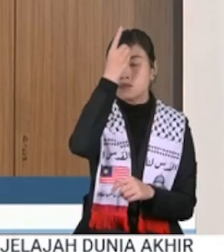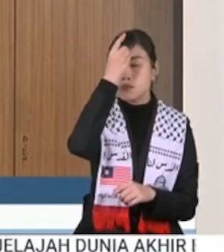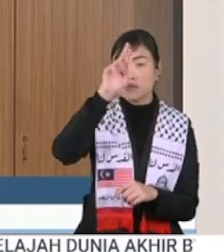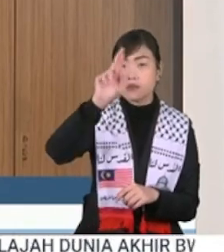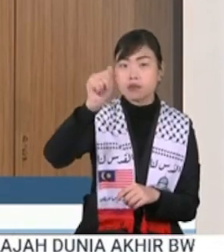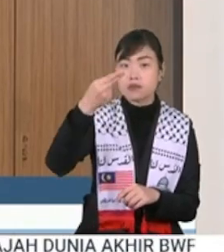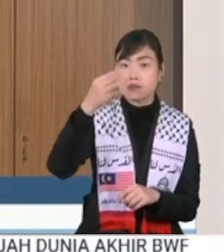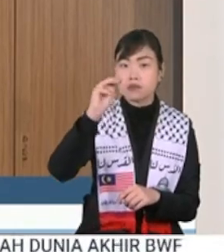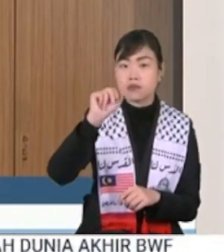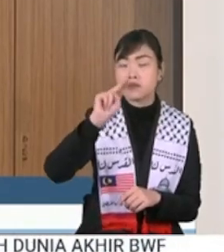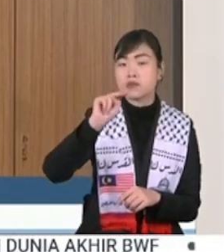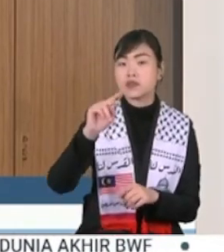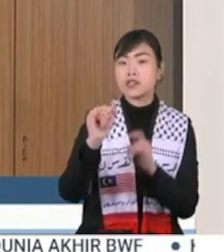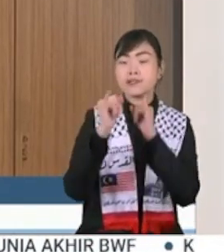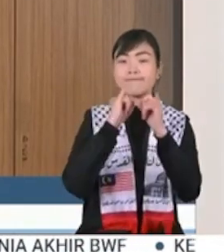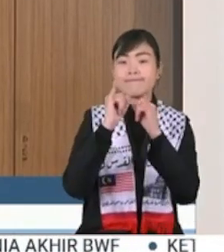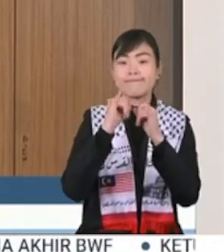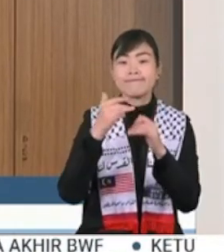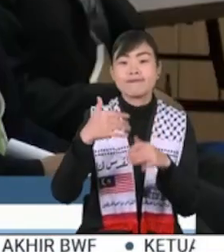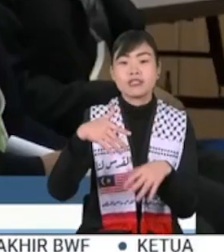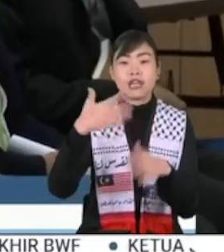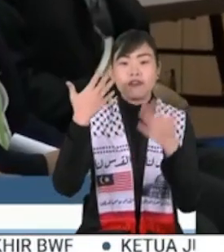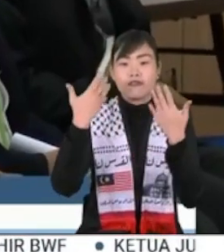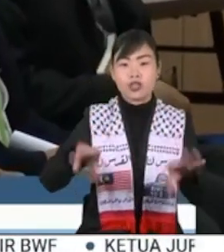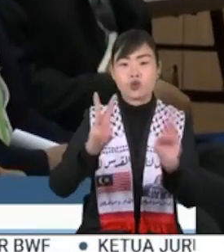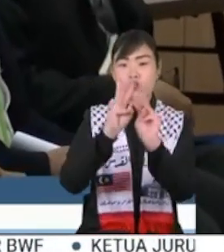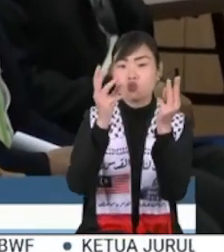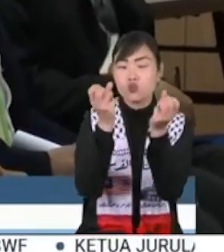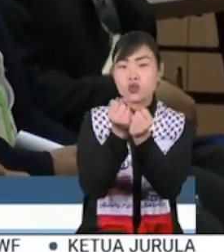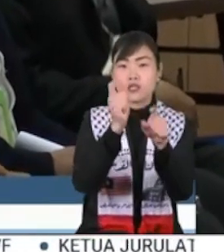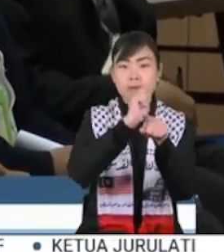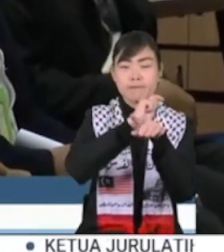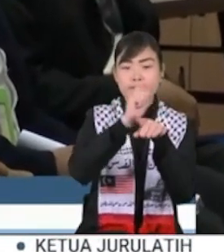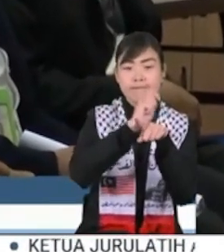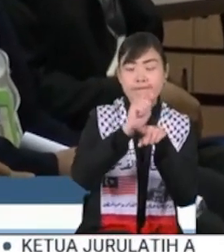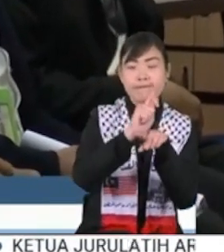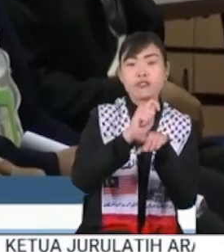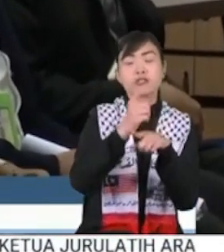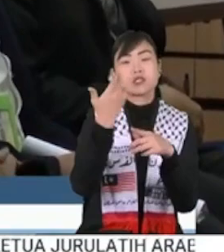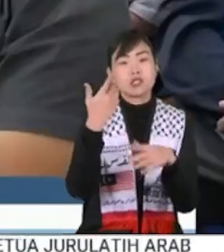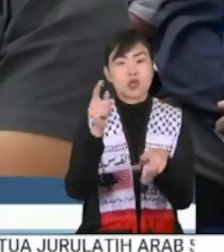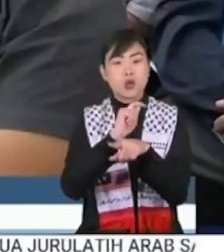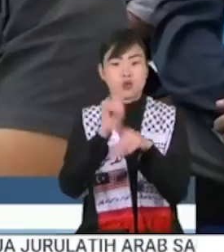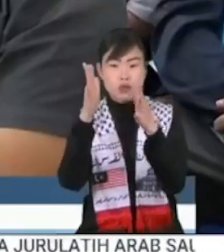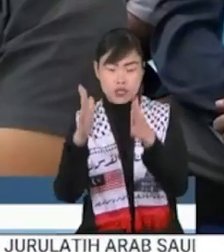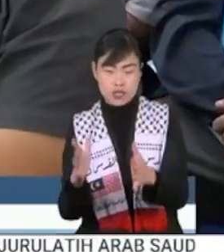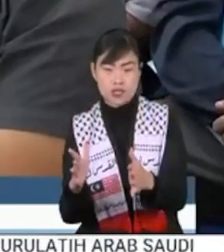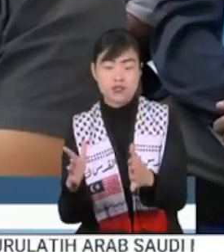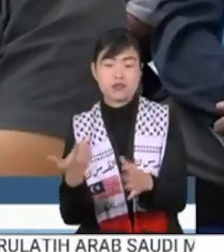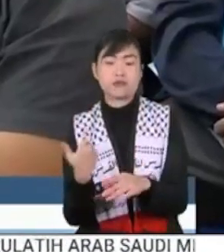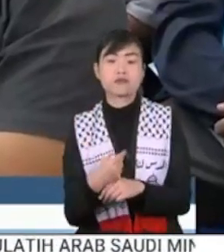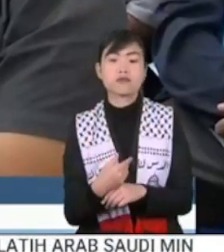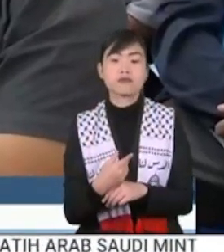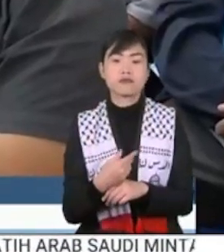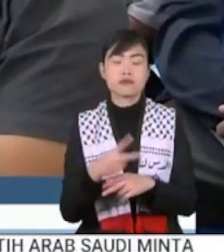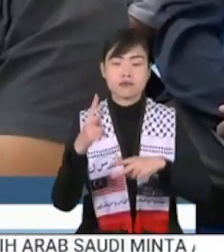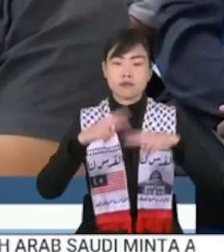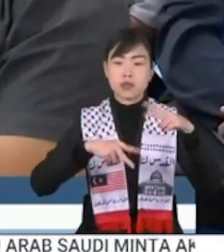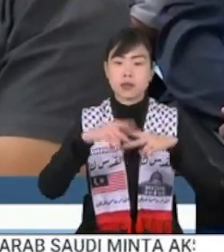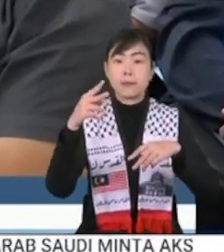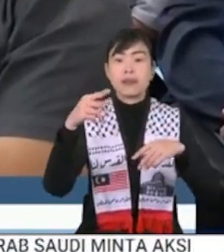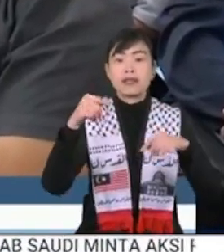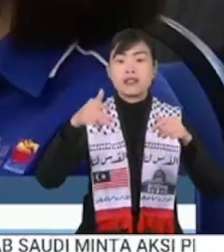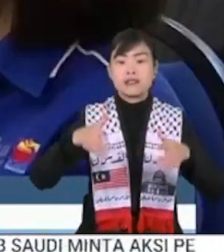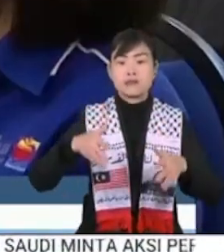Abdul Rahman ditemui media Sep merasmikan bengkel training of trainers dan audit akses dalam persekitaran alam Bina di Kuching Hari